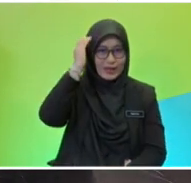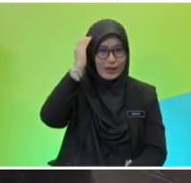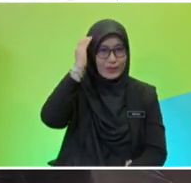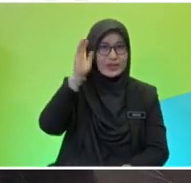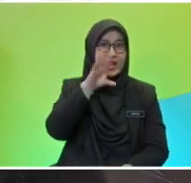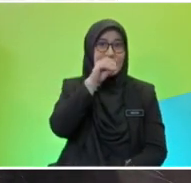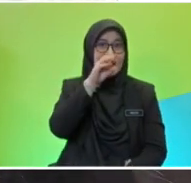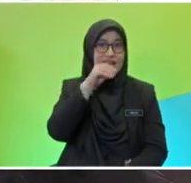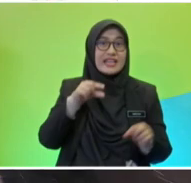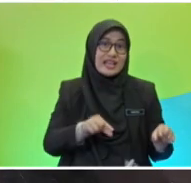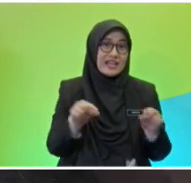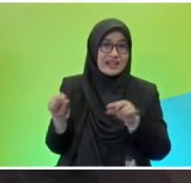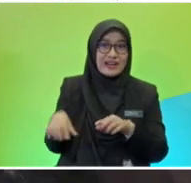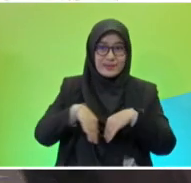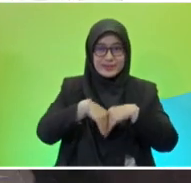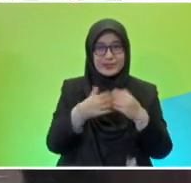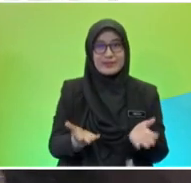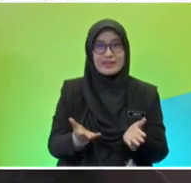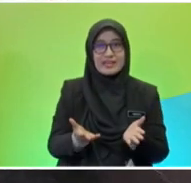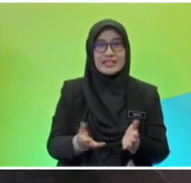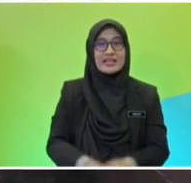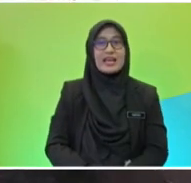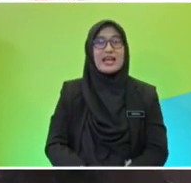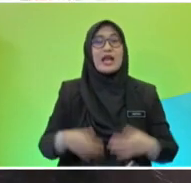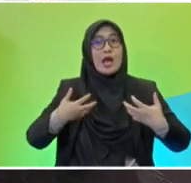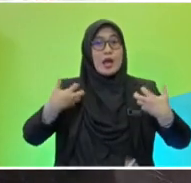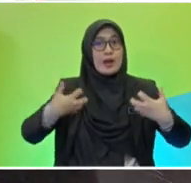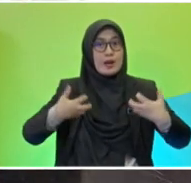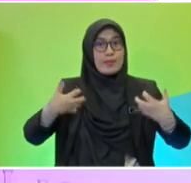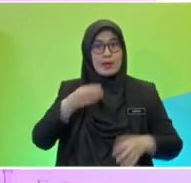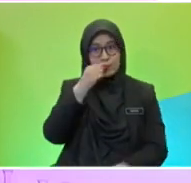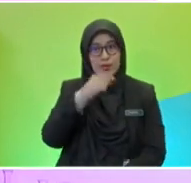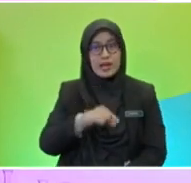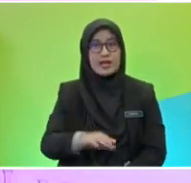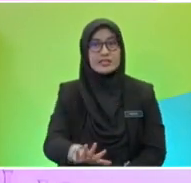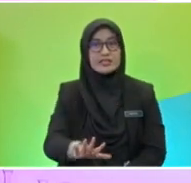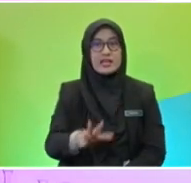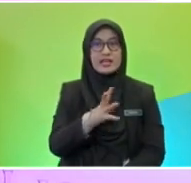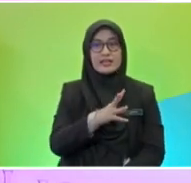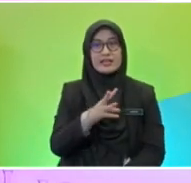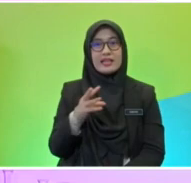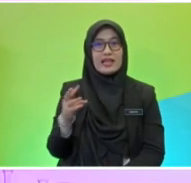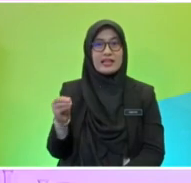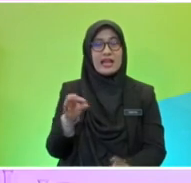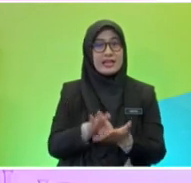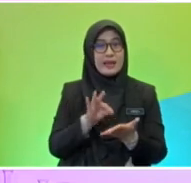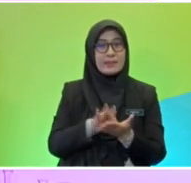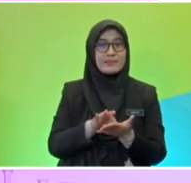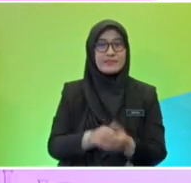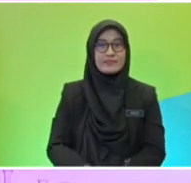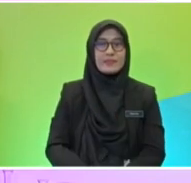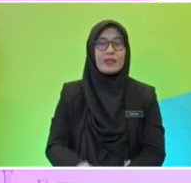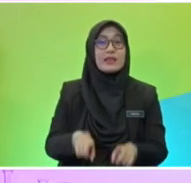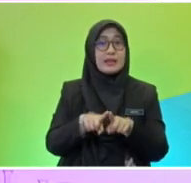mana ayam, apa lagi, harimau, gajah dan juga banyaklah kan. Tapi sebenarnya